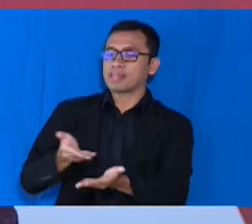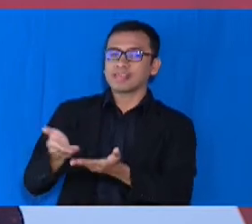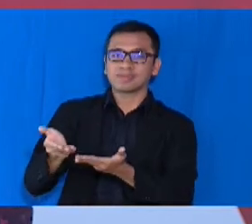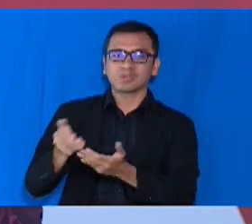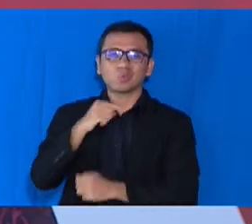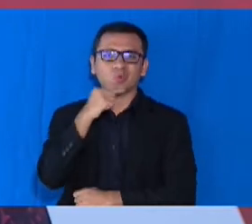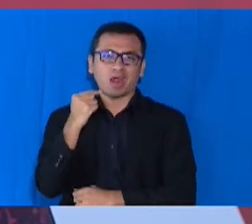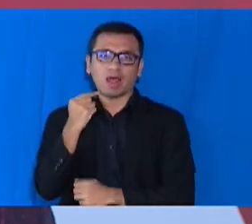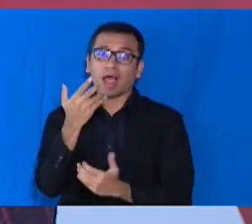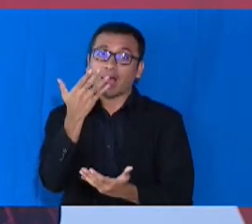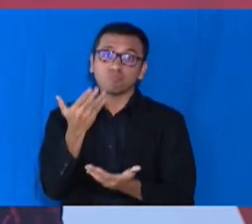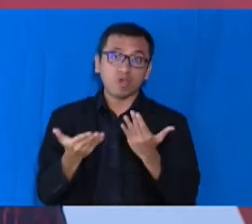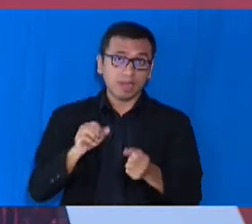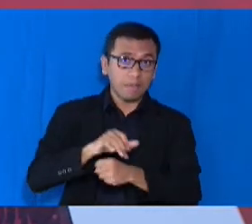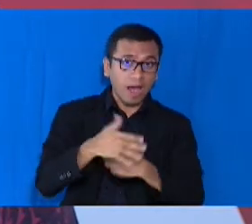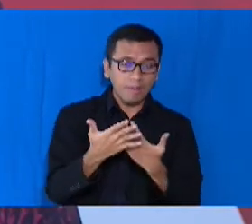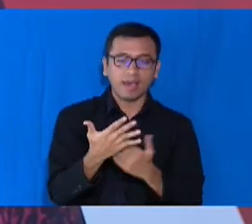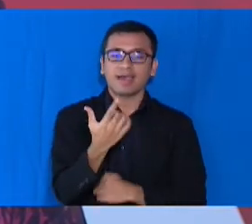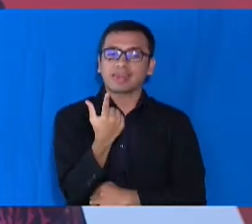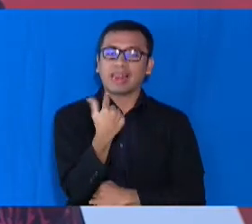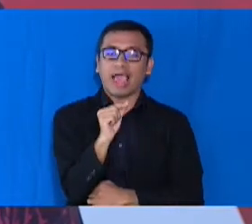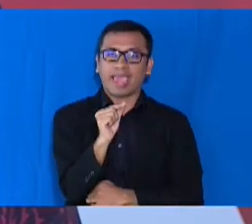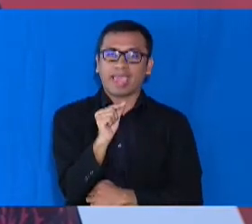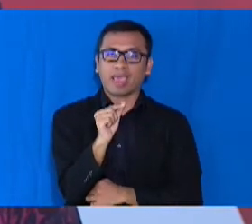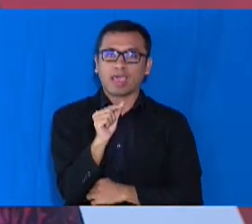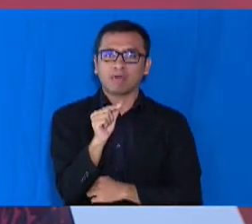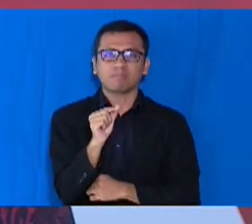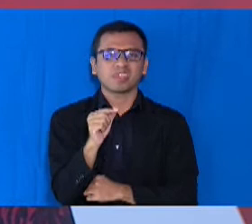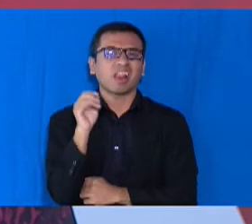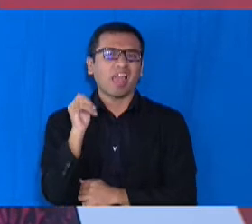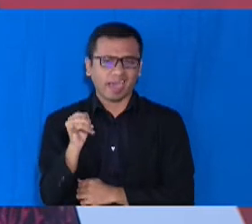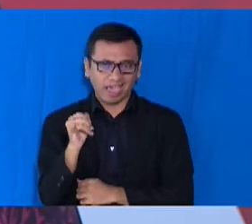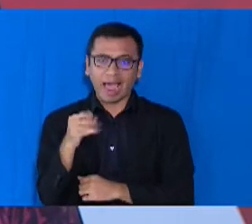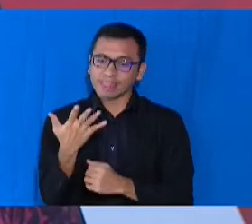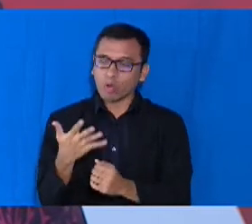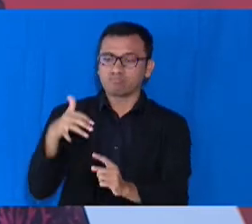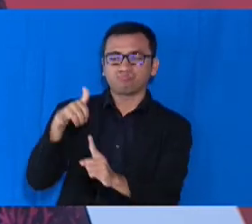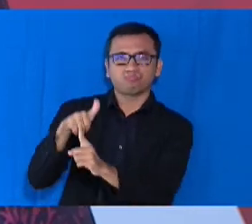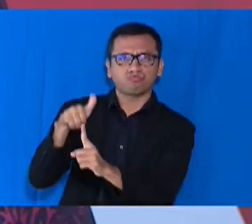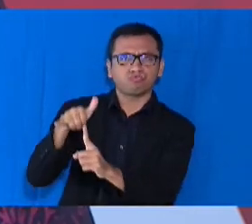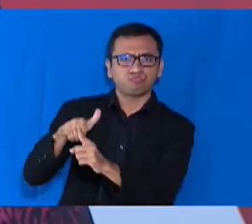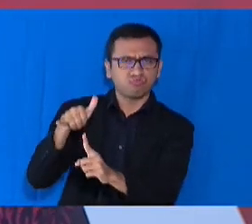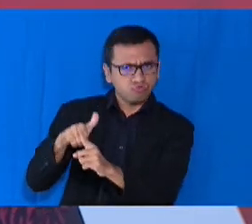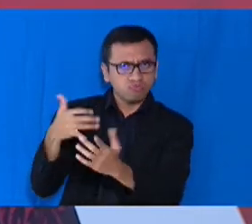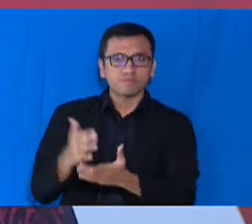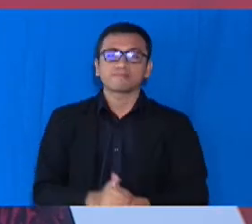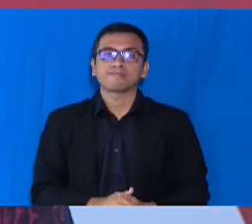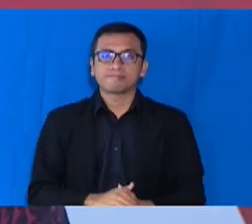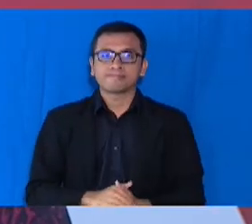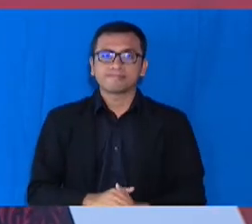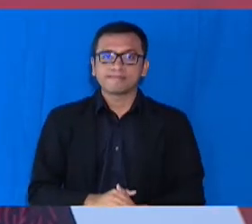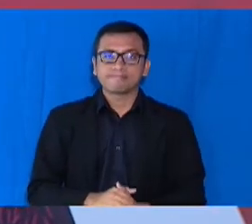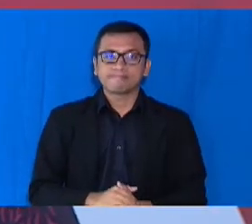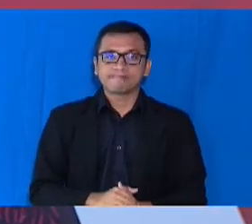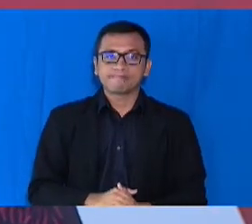hal-hal untuk mempersiapkan anak kita untuk sekolah. Tetapi sekarang kita juga harus mendampingi mereka. Dan bapak ibu harus